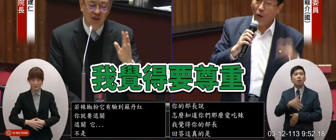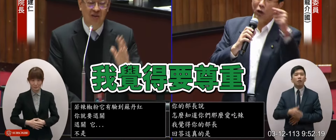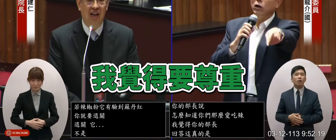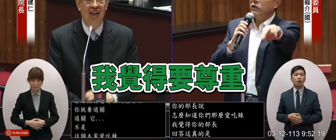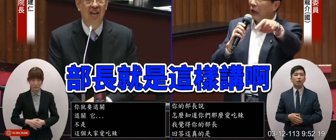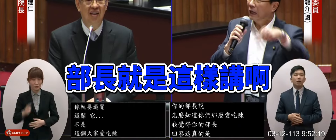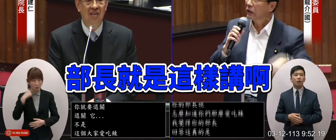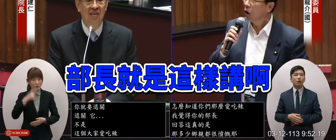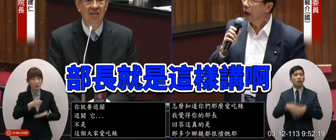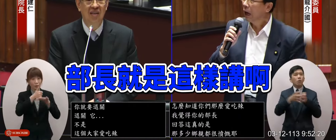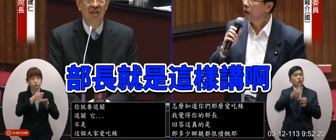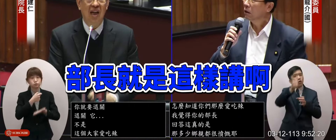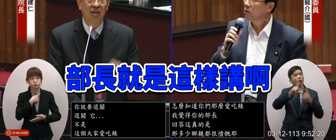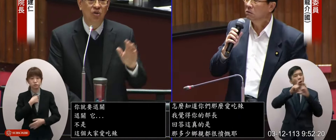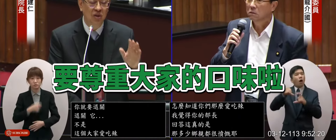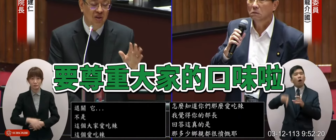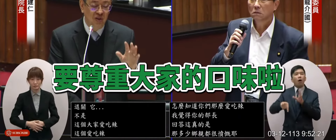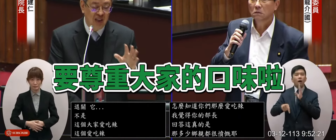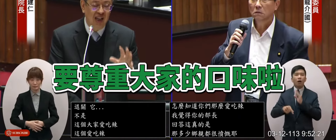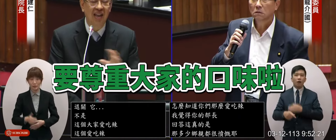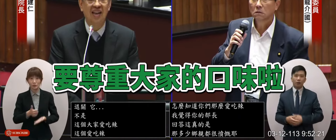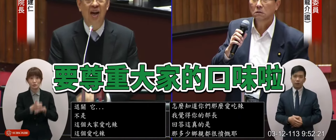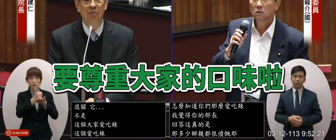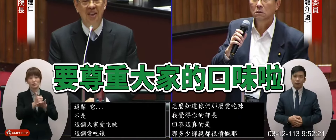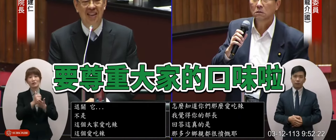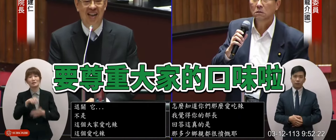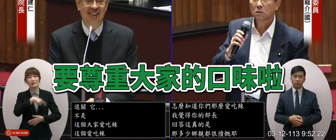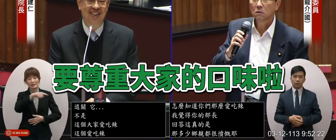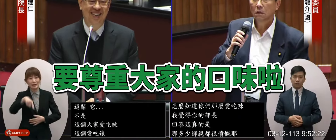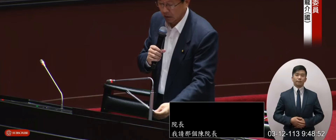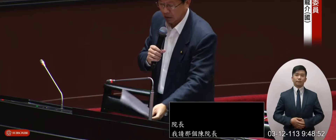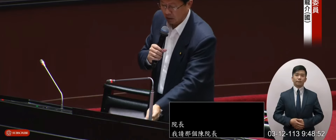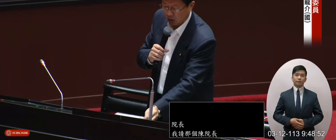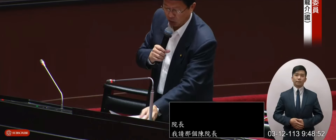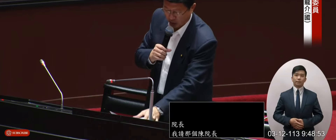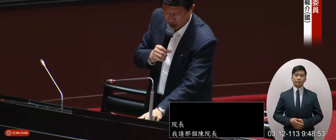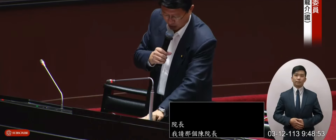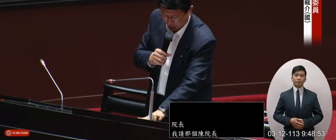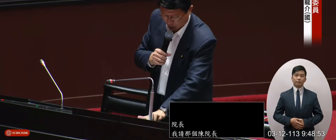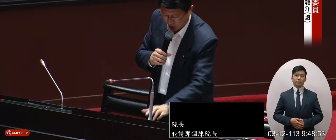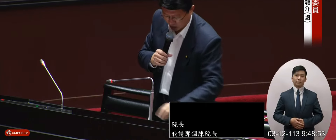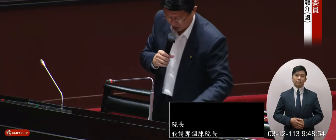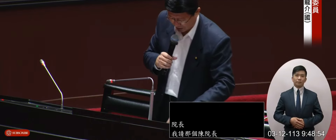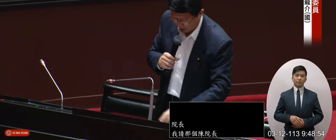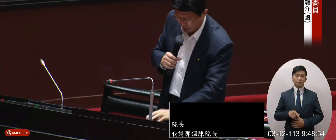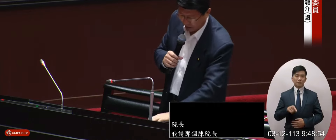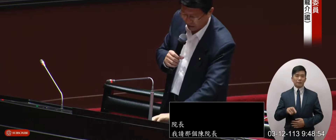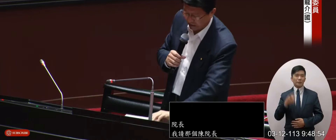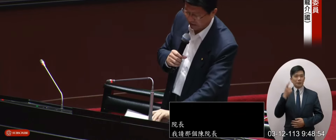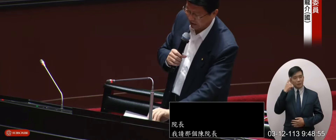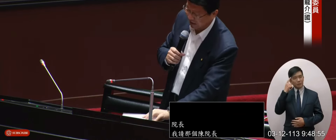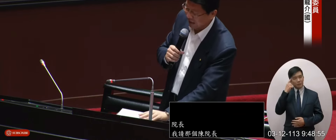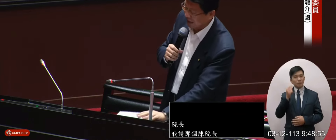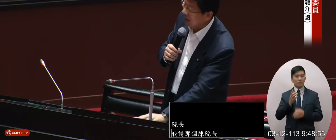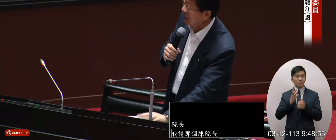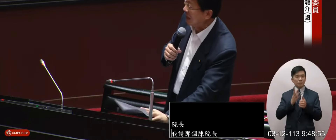讲爱尊重大家。 部长就是安尼讲啊。 爱尊重大家的口味啦。 真遗憾哦，直接要